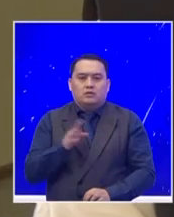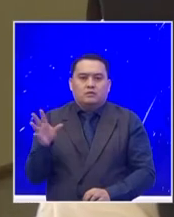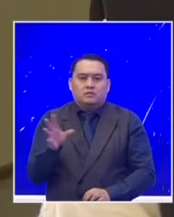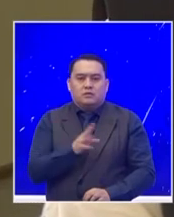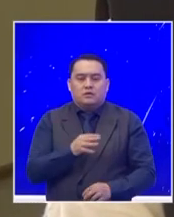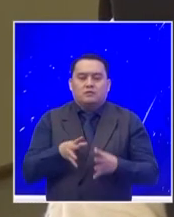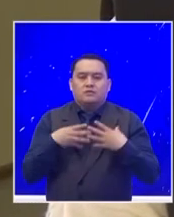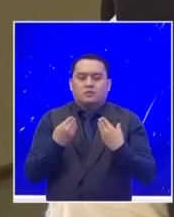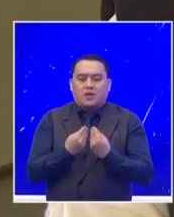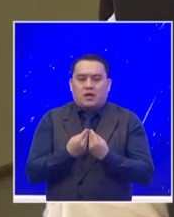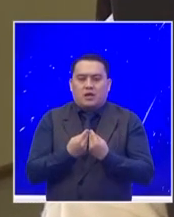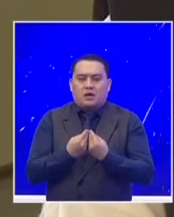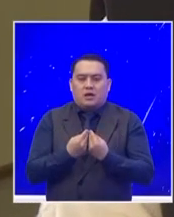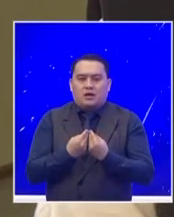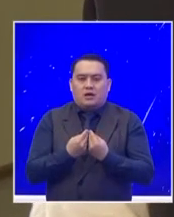семье